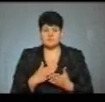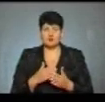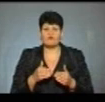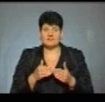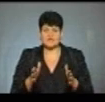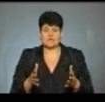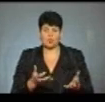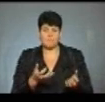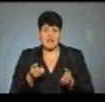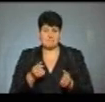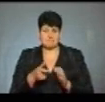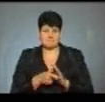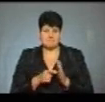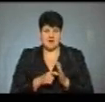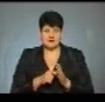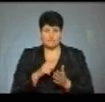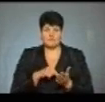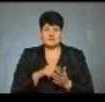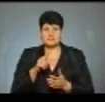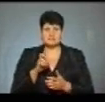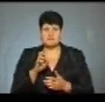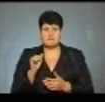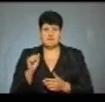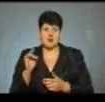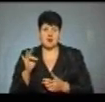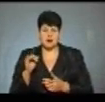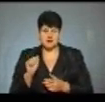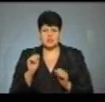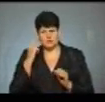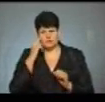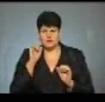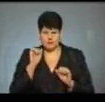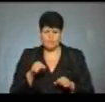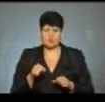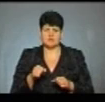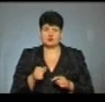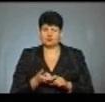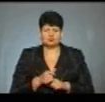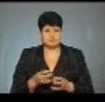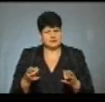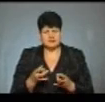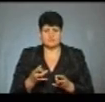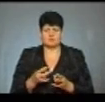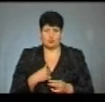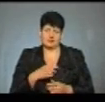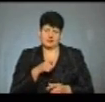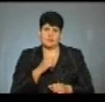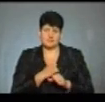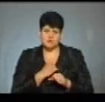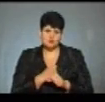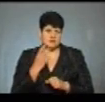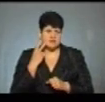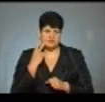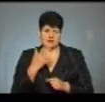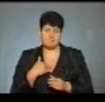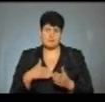приймальню, вона в місті Збараж. Я думаю, з Вишнівця можна, якщо дуже нагально, в мене там працює майже завжди